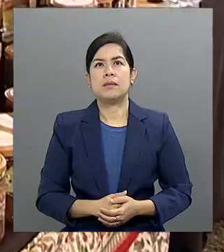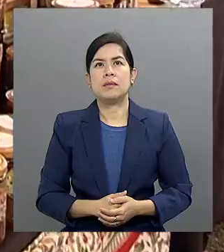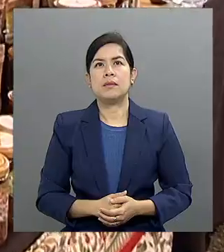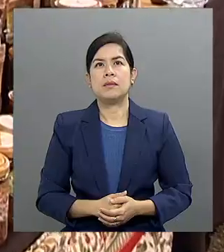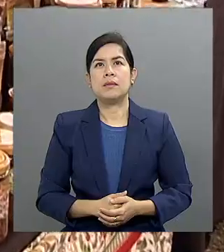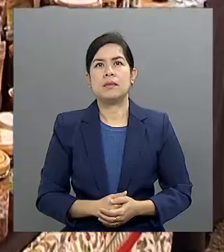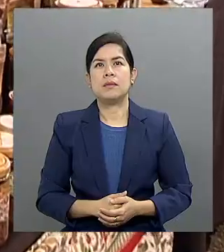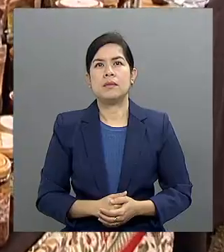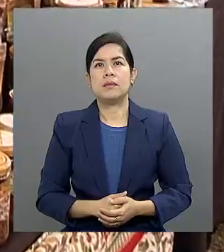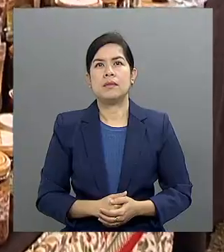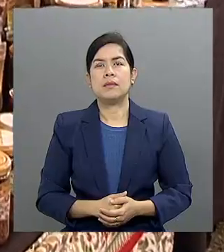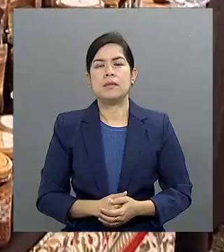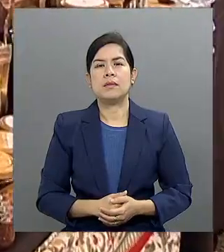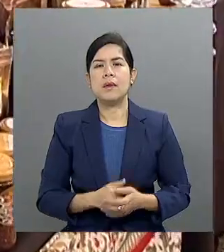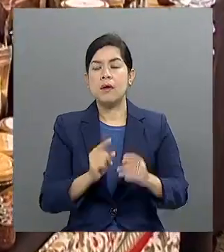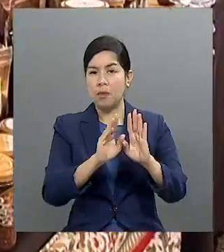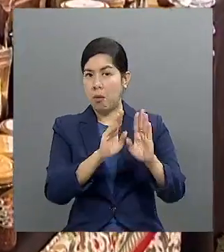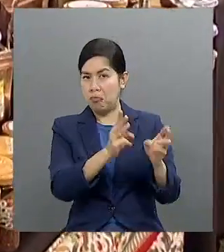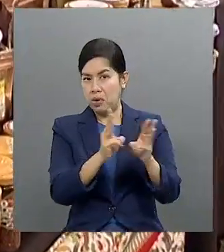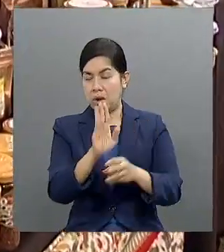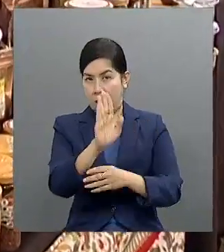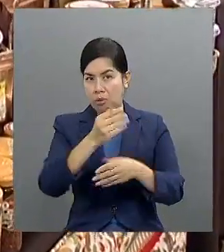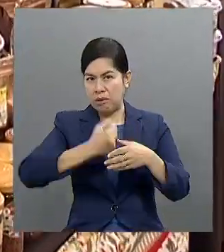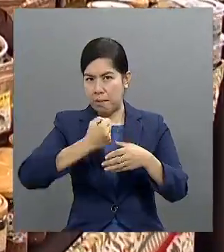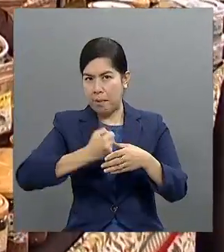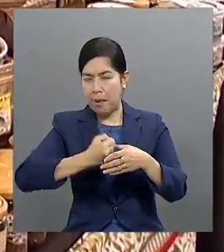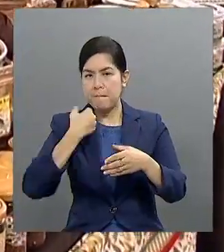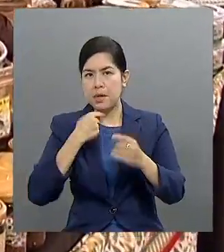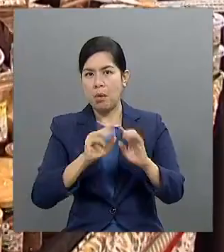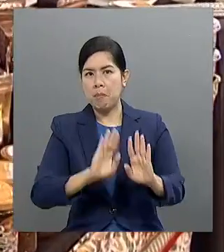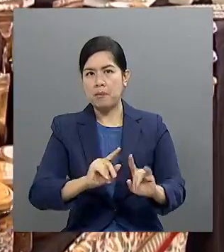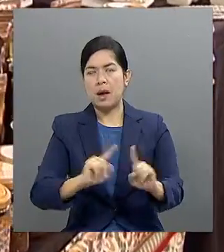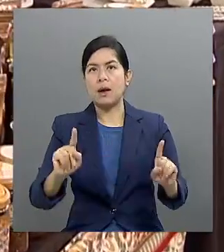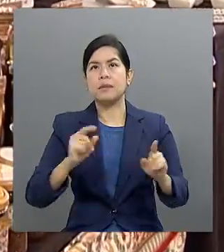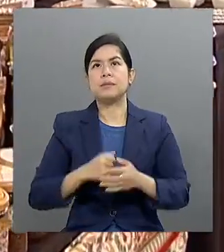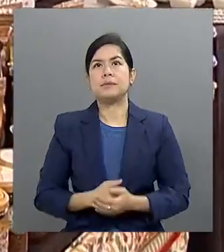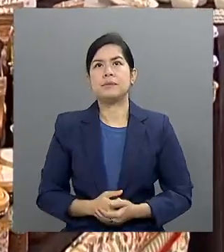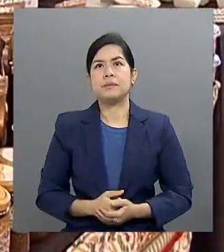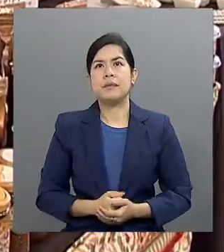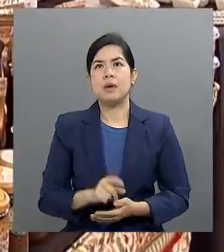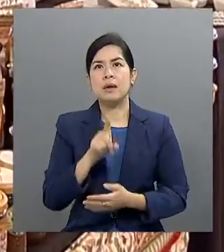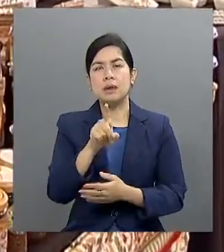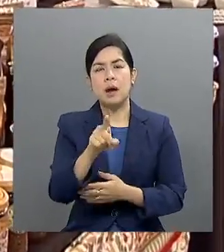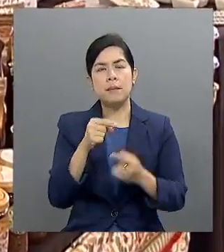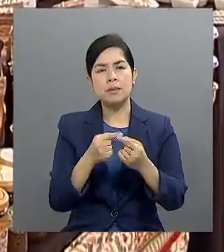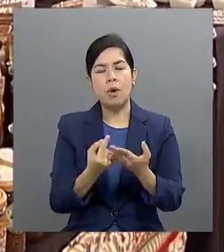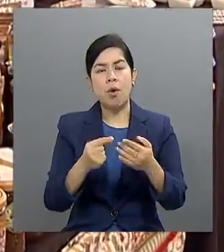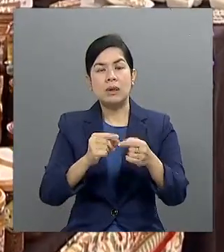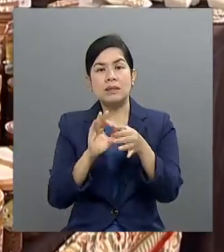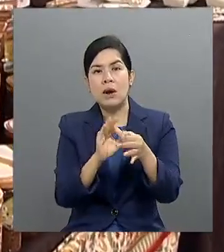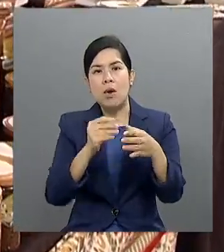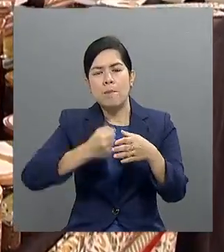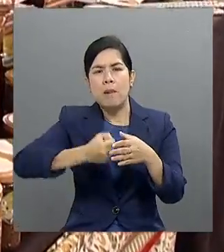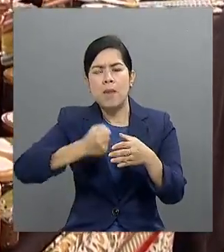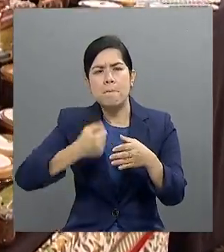ต้องมีตำเทคนิคแบบนี้ พี่อามาตำน้ำพริกเนี่ยครกมีส่วนเกี่ยวข้องไหมอย่างเช่นบางคนบอกว่า